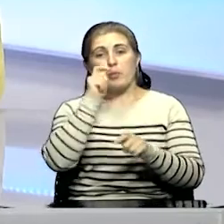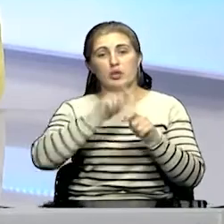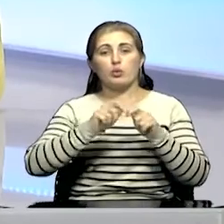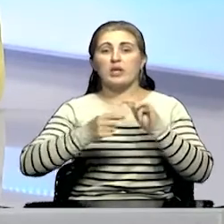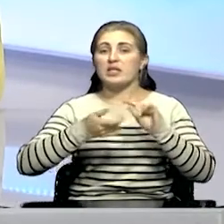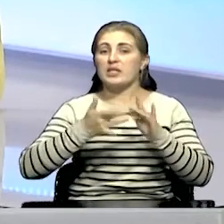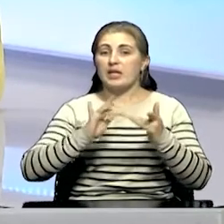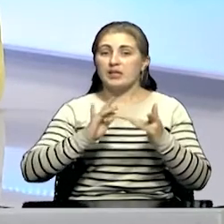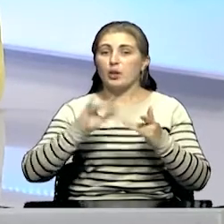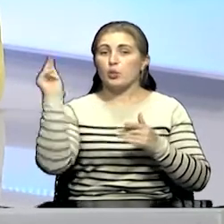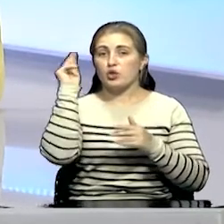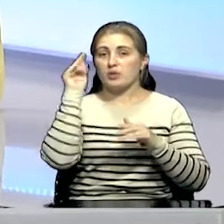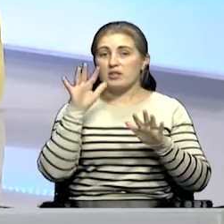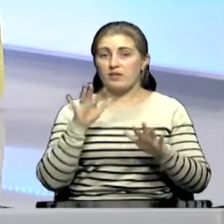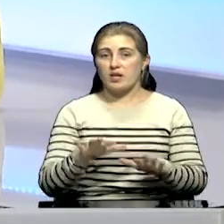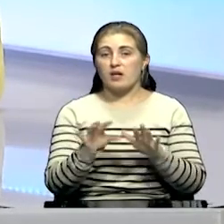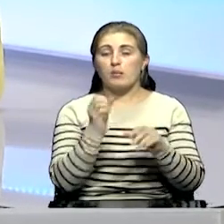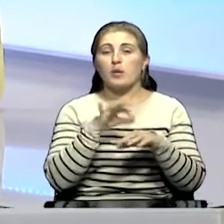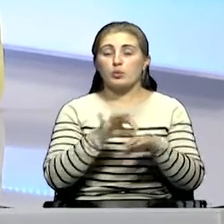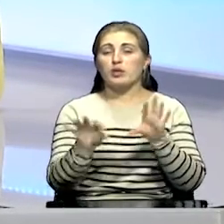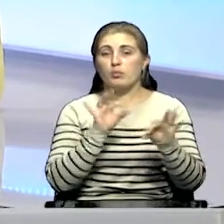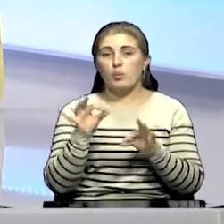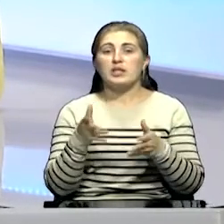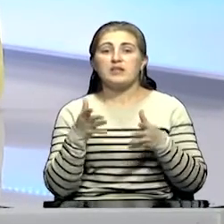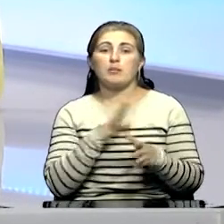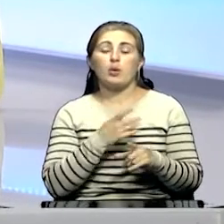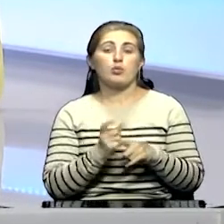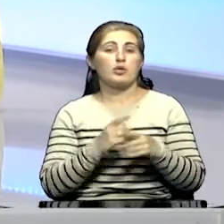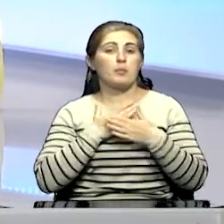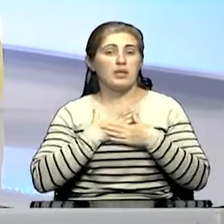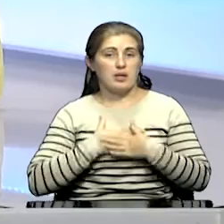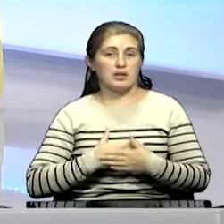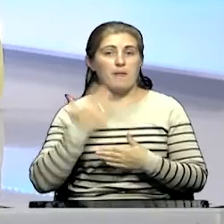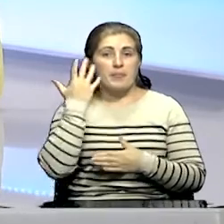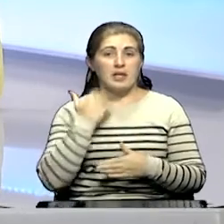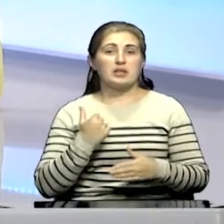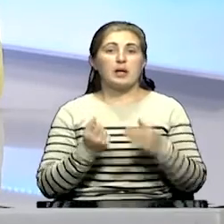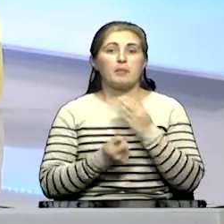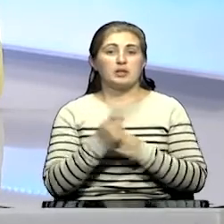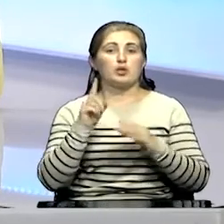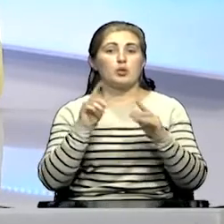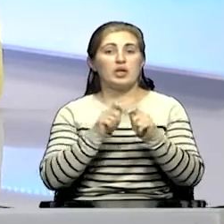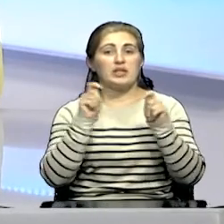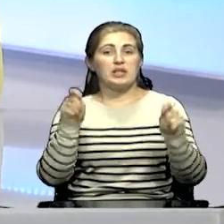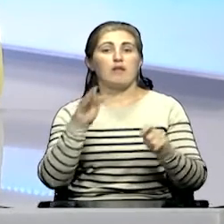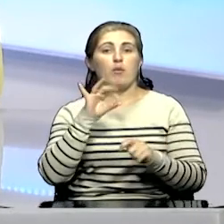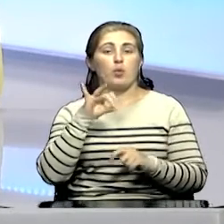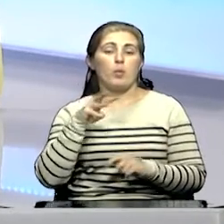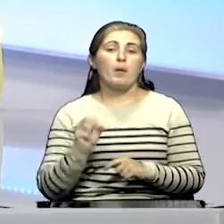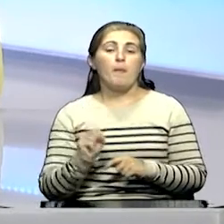учебных заведений отбор происходит и естественно было очень приятно когда произошло открытие форума и